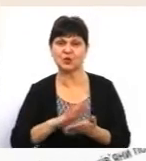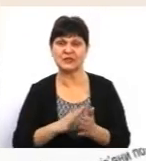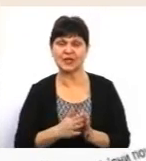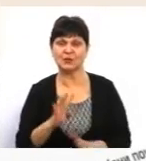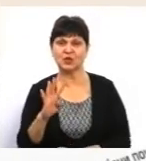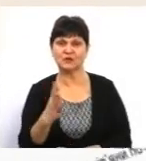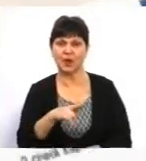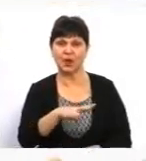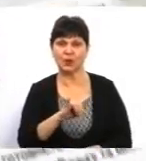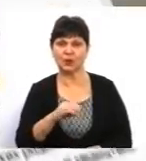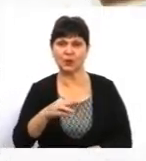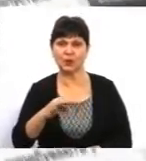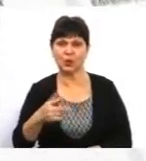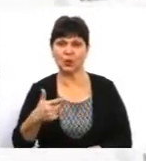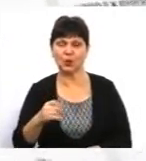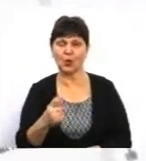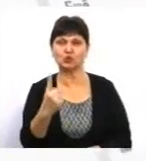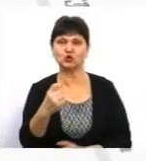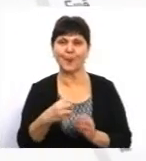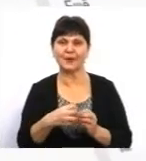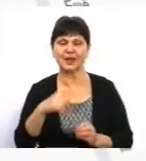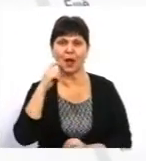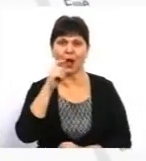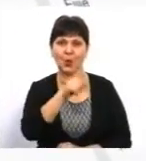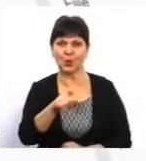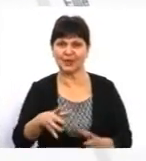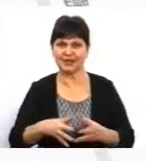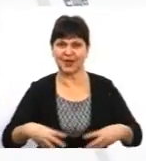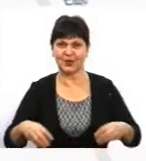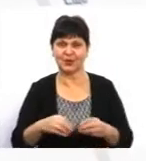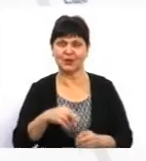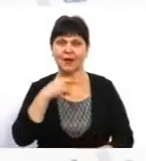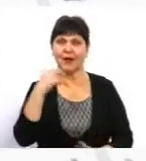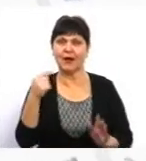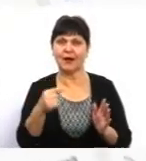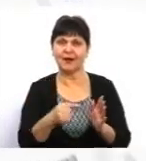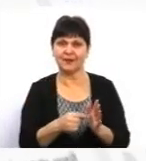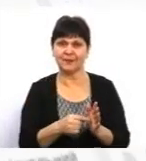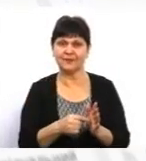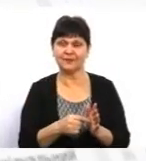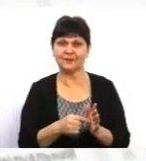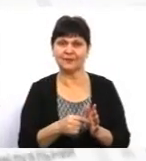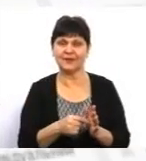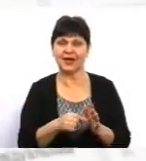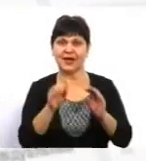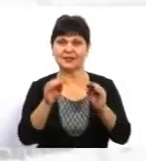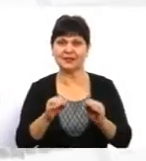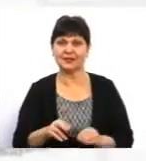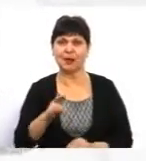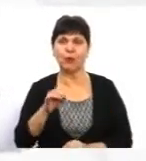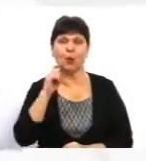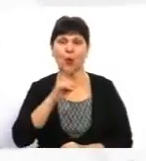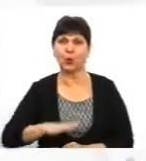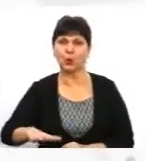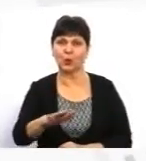лютого 115 українських родин, акцентую вашу увагу, що це саме статистика по Україні, в